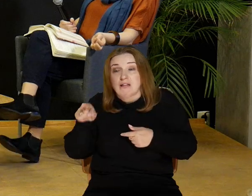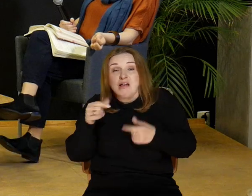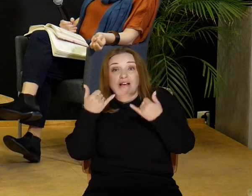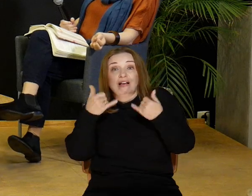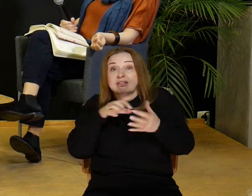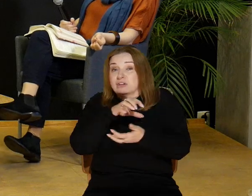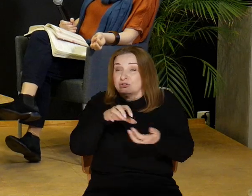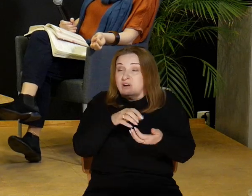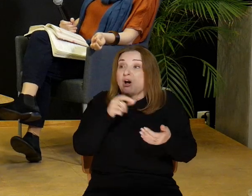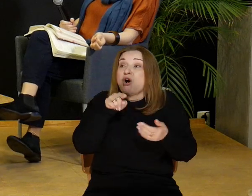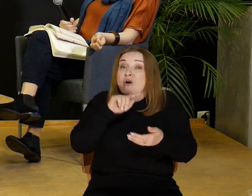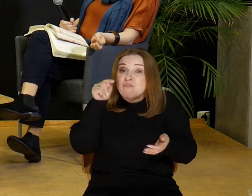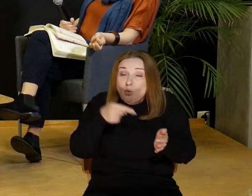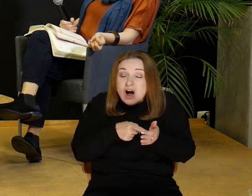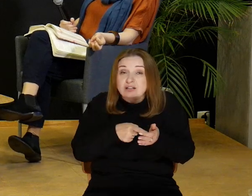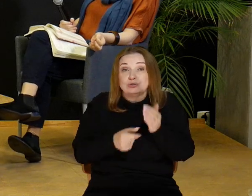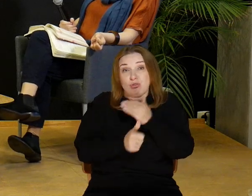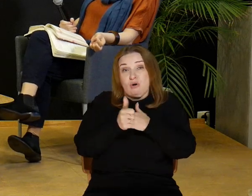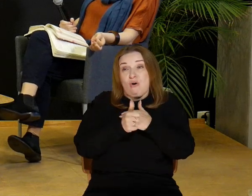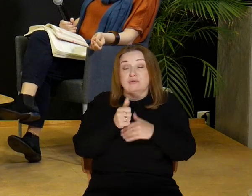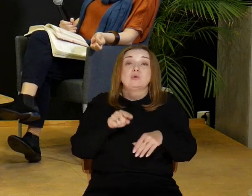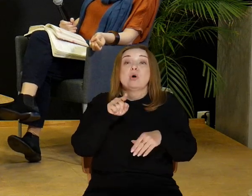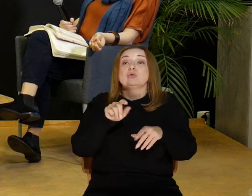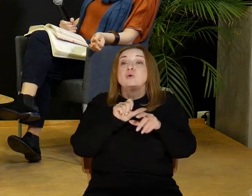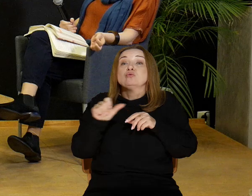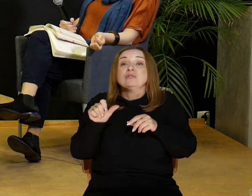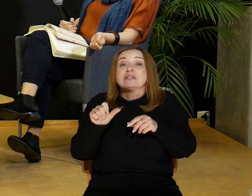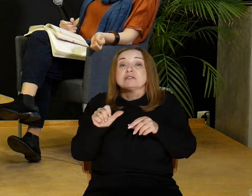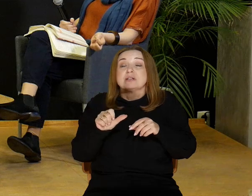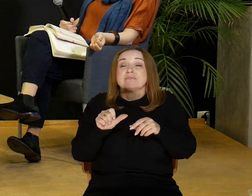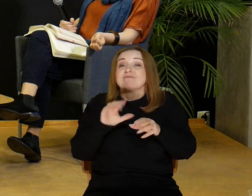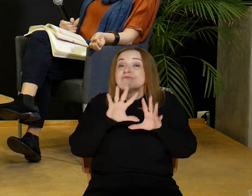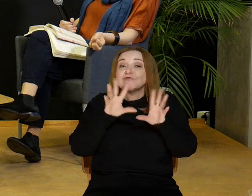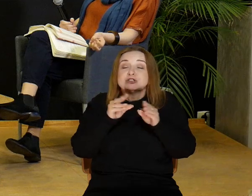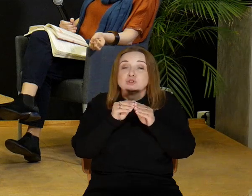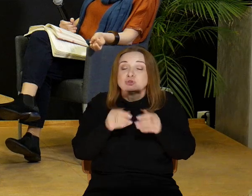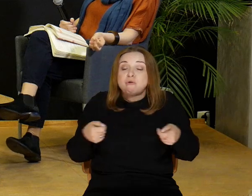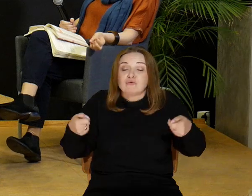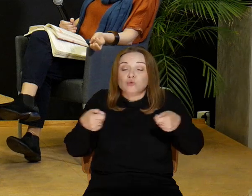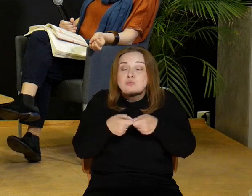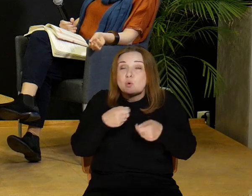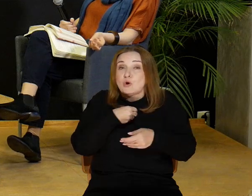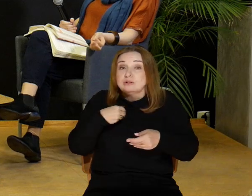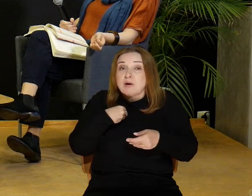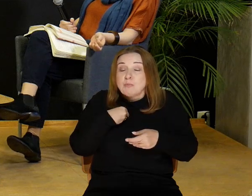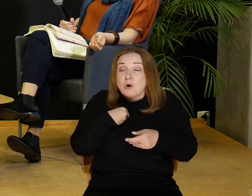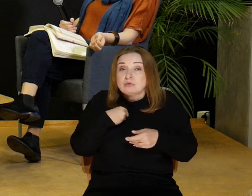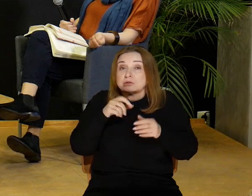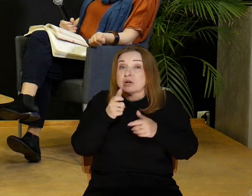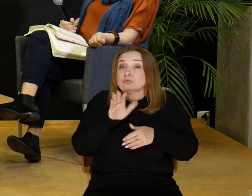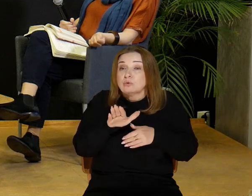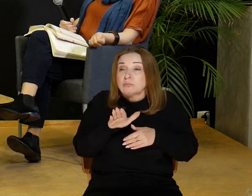którą postawiłem w tej książce, że tym, co kształtuje polską wspólnotę, jest trauma wojenna, że